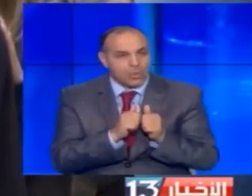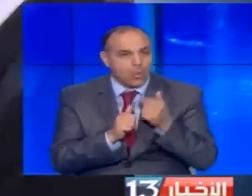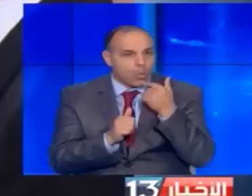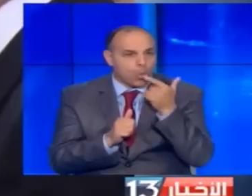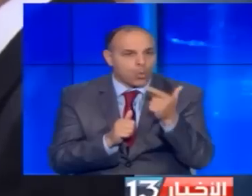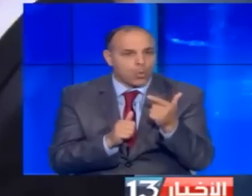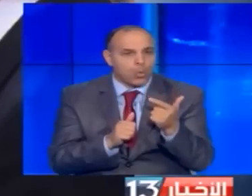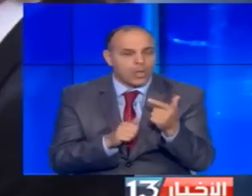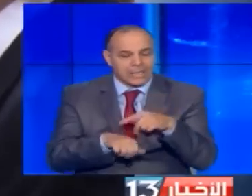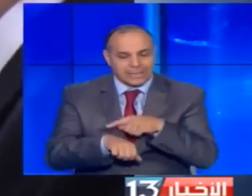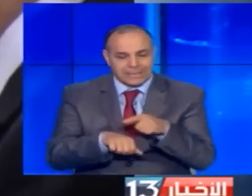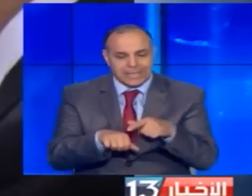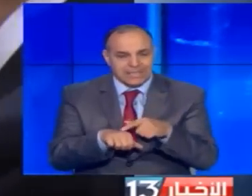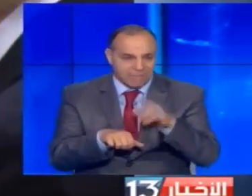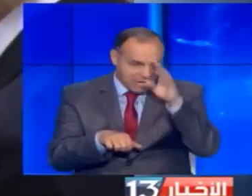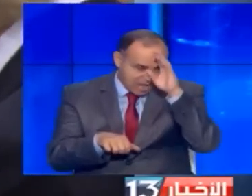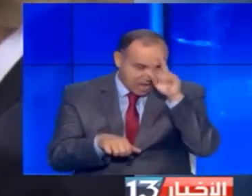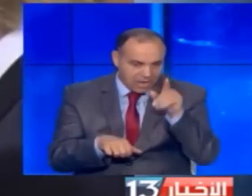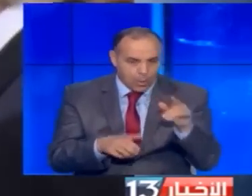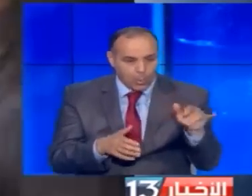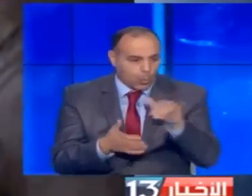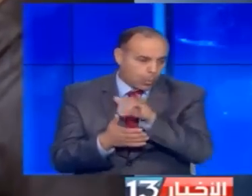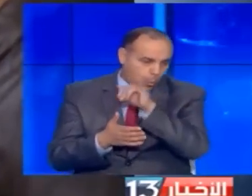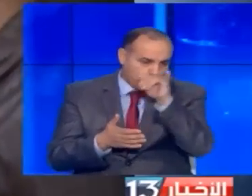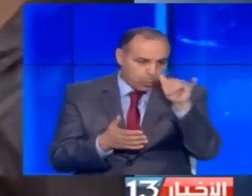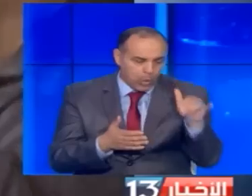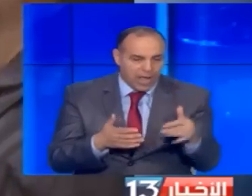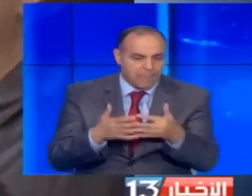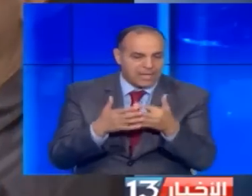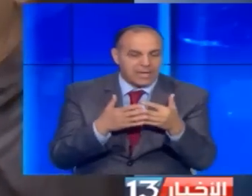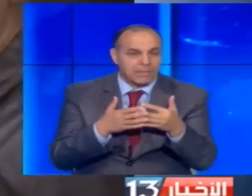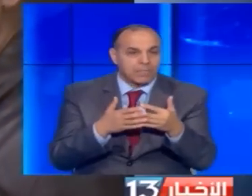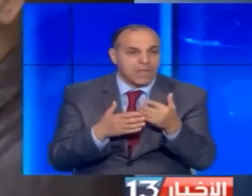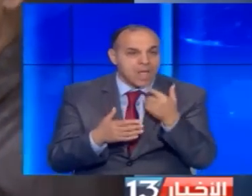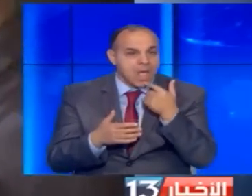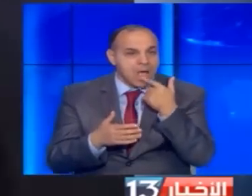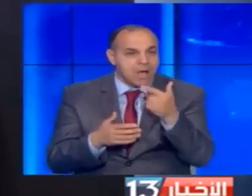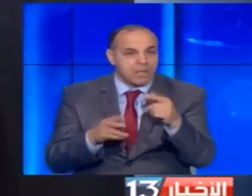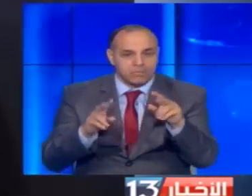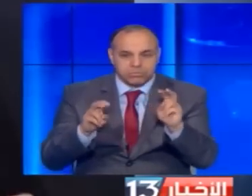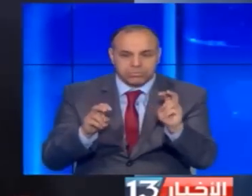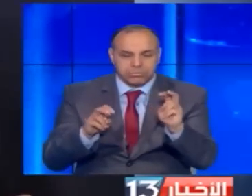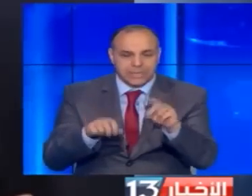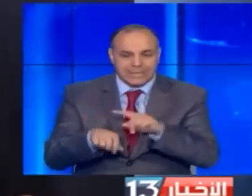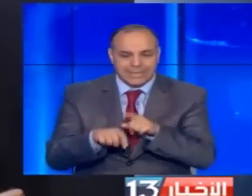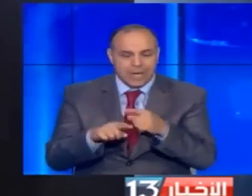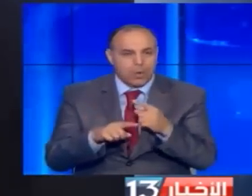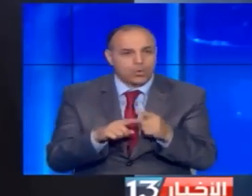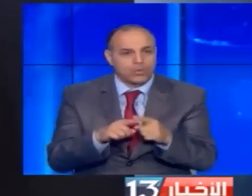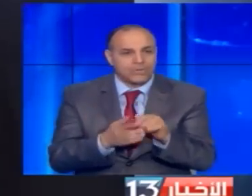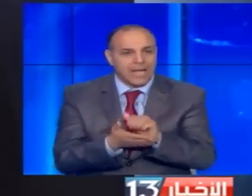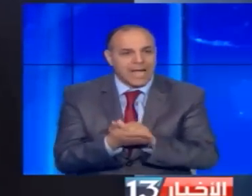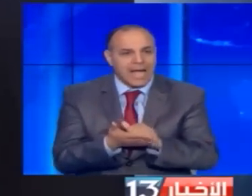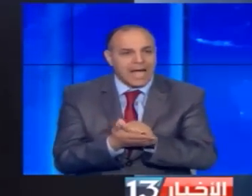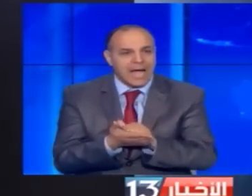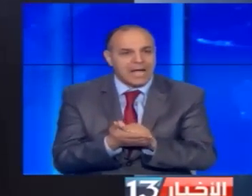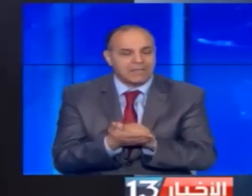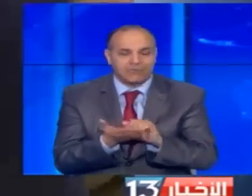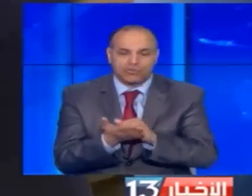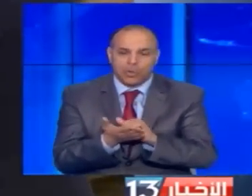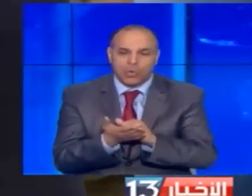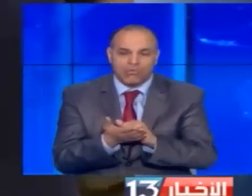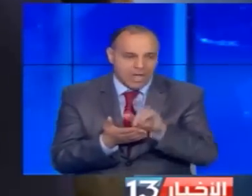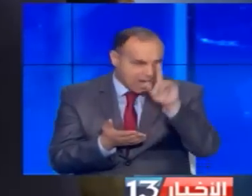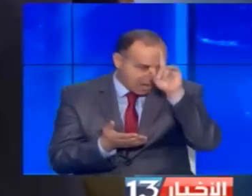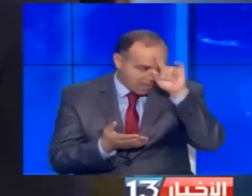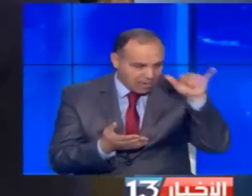حوالي 3 ساعات في العراق، وفي طريق عودته إلى الولايات المتحدة توقف لنحو ساعة ونصف في قاعدة رامشتاين الجوية في